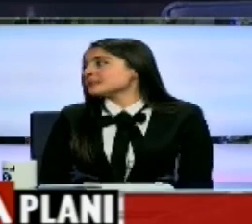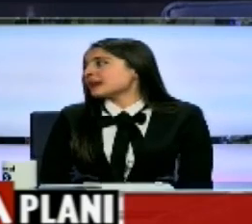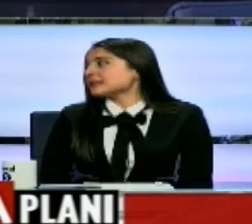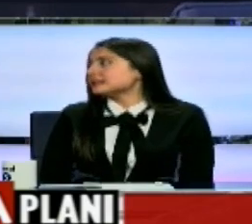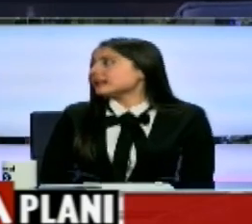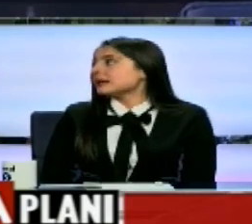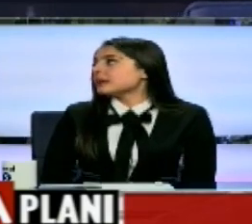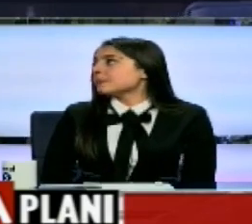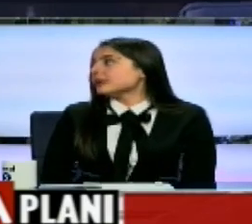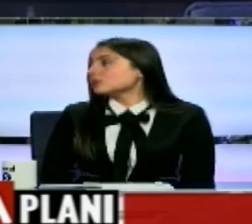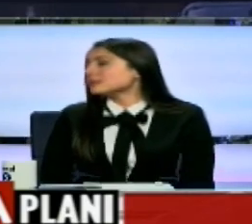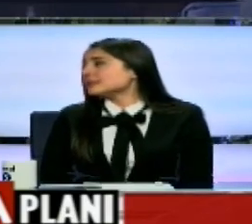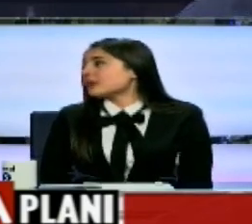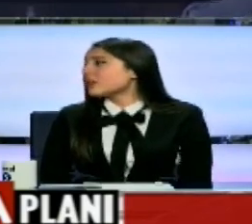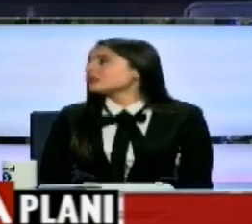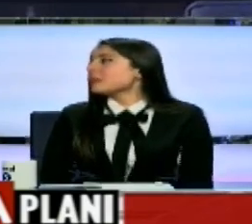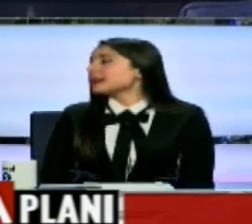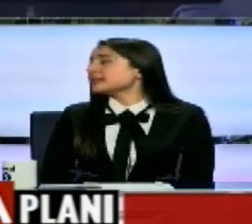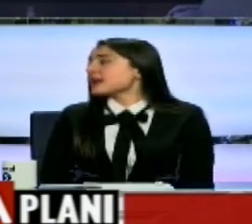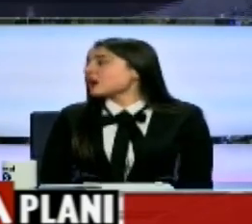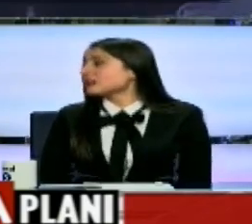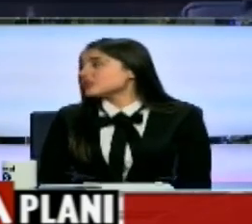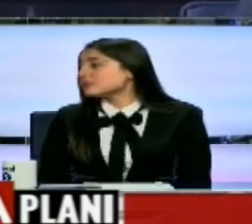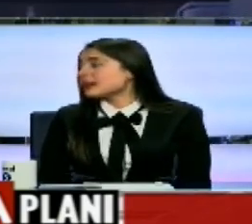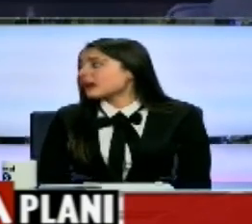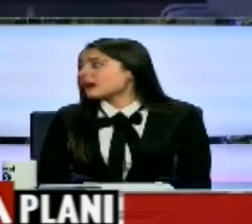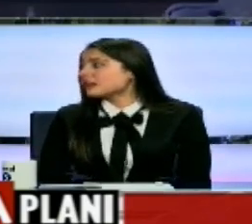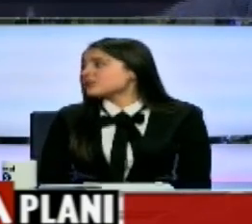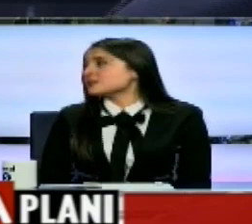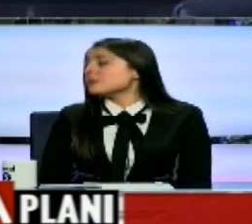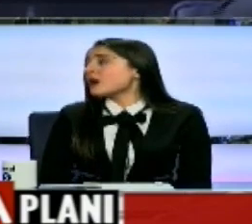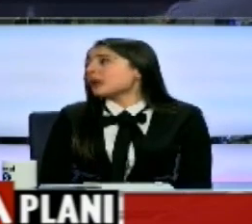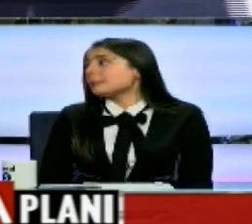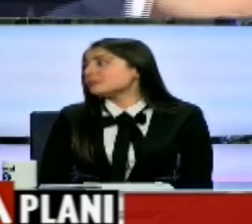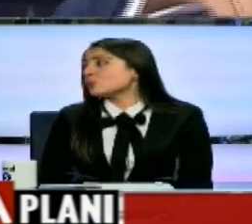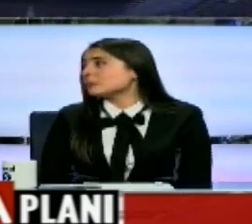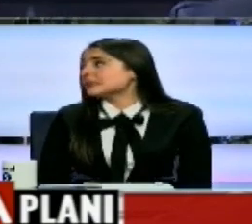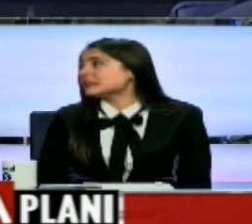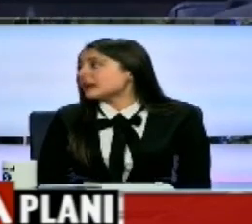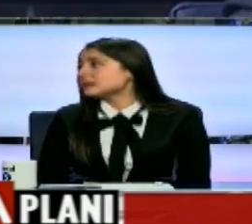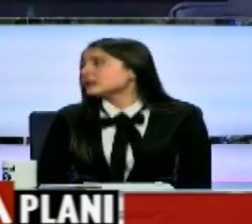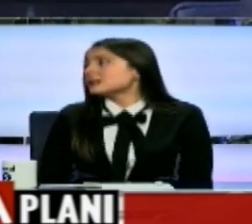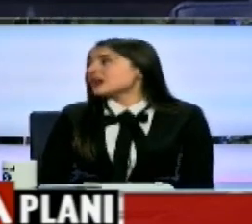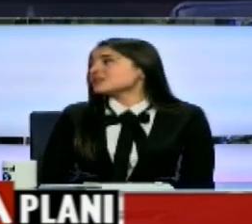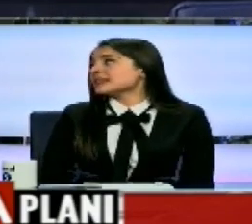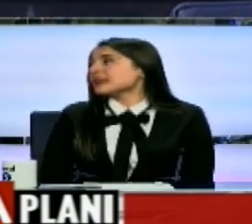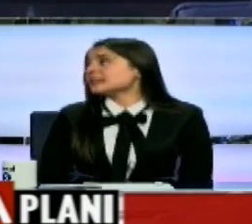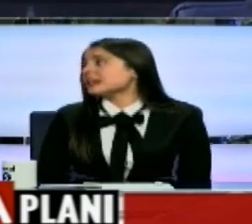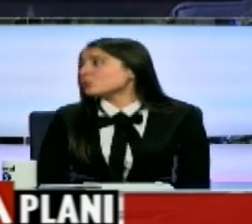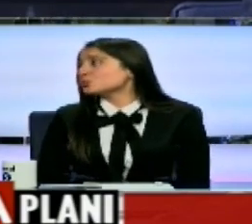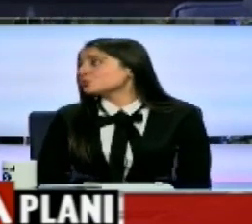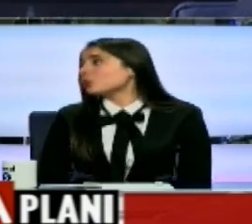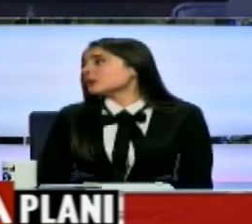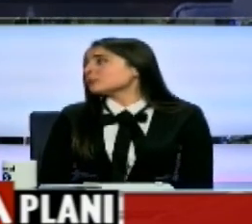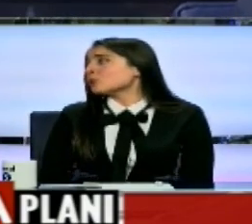zaman ziyaretiyle biliyor olabilirler. Fakat belki diğer işitme engelli arkadaşlarım hala bilmiyor olabilirler. Sadece gezerken